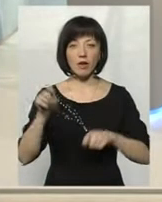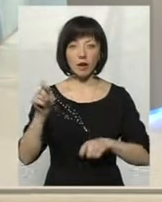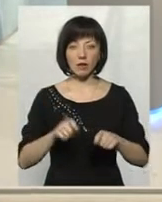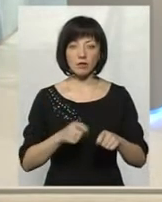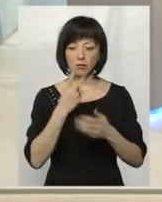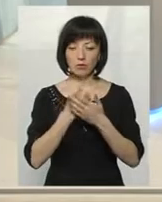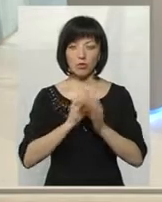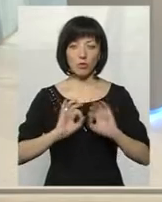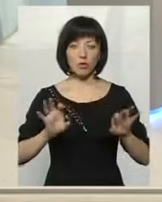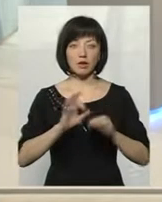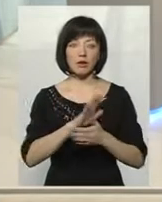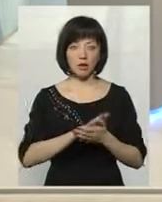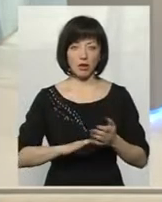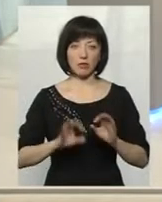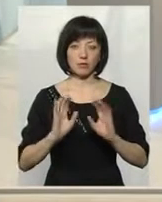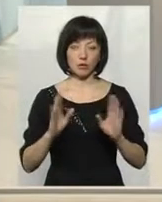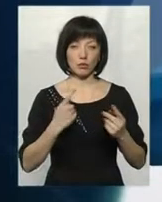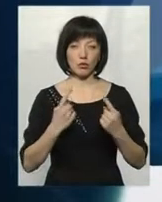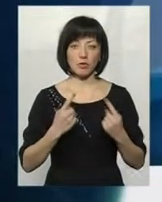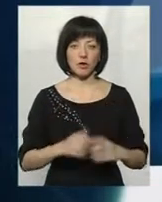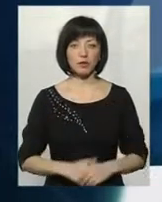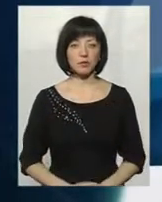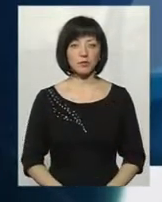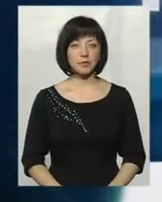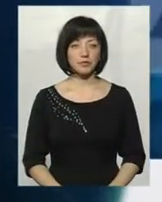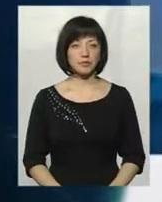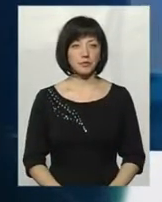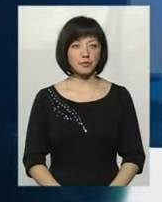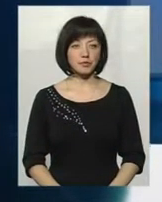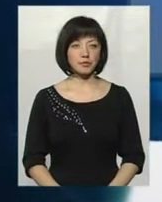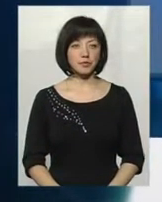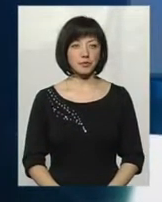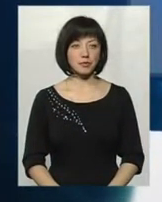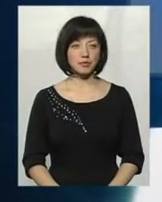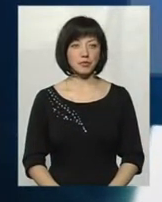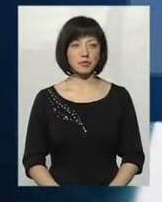ласка, коментар, і далі ми продовжимо говорити, навіщо вона потрібна.